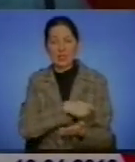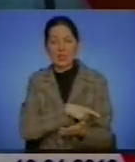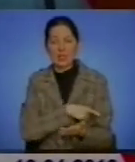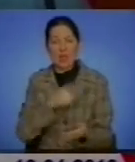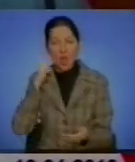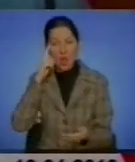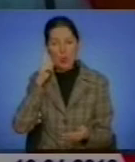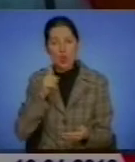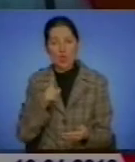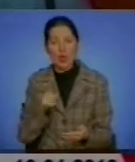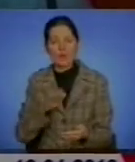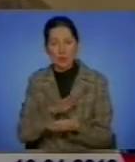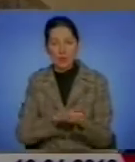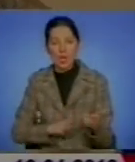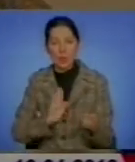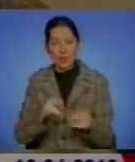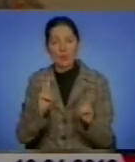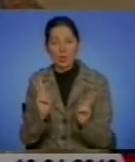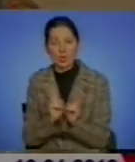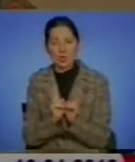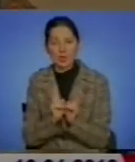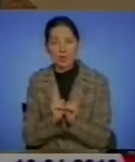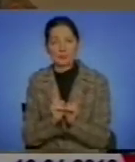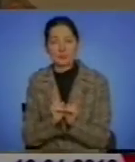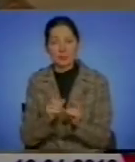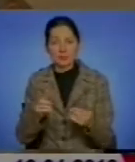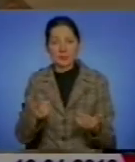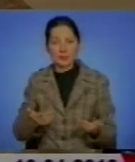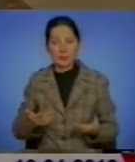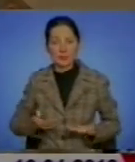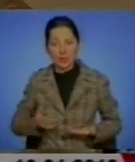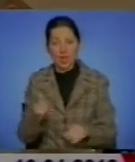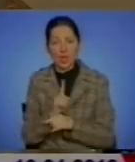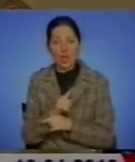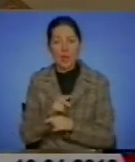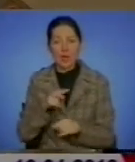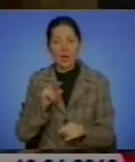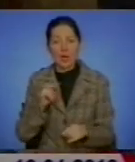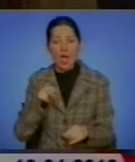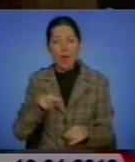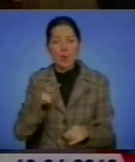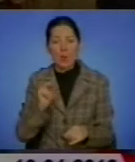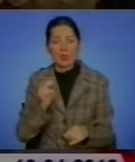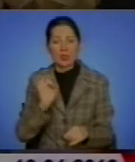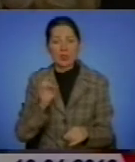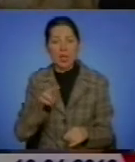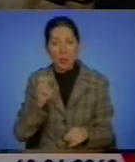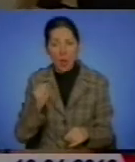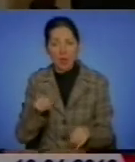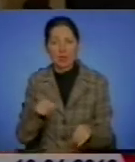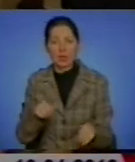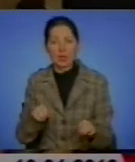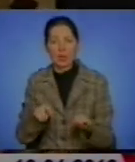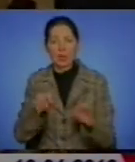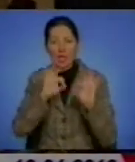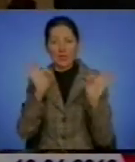думаю, що надалі теж будемо зустрічатися. Вихідець із Тернополя Любомир Чермак творчий шлях на велику сцену розпочинав також із зустрічей